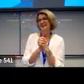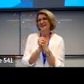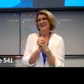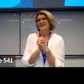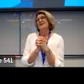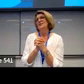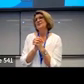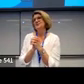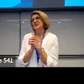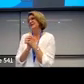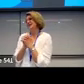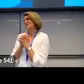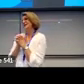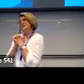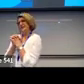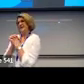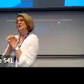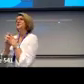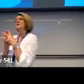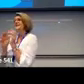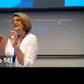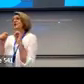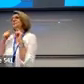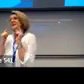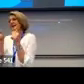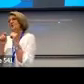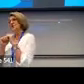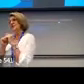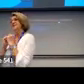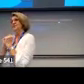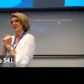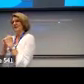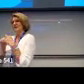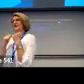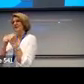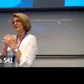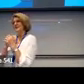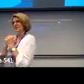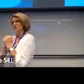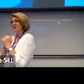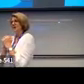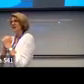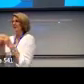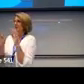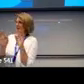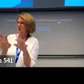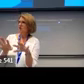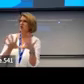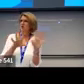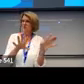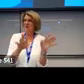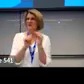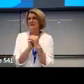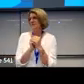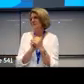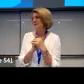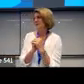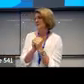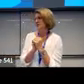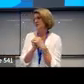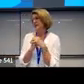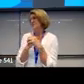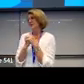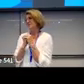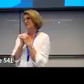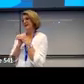publiés au sujet de Wikipédia, de l'utilisation pédagogique de Wikipédia en enseignement supérieur. Il y a eu quelque chose sur l'enseignement